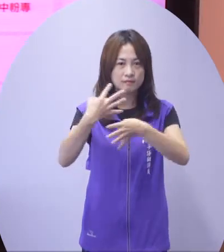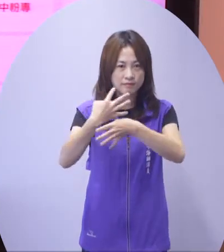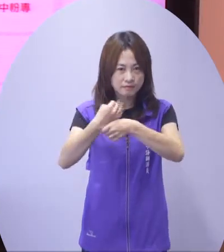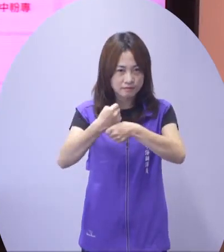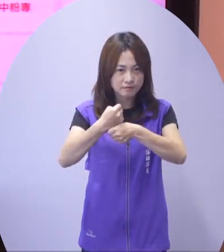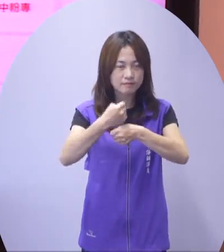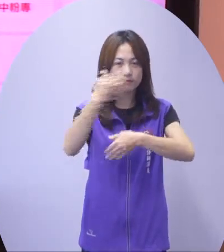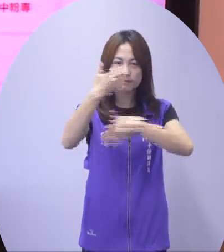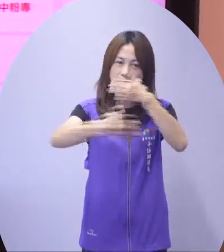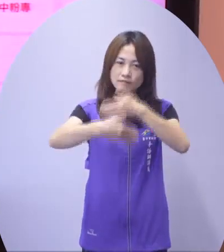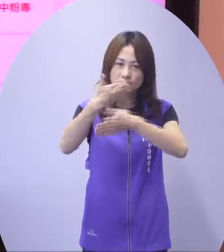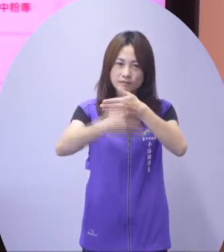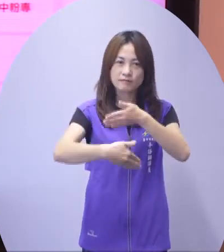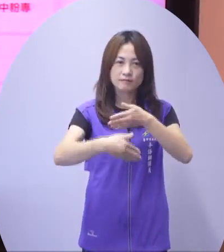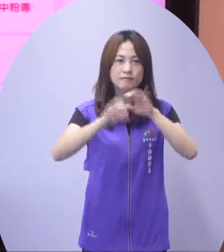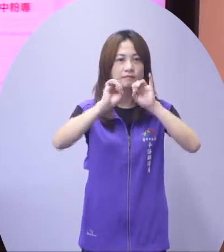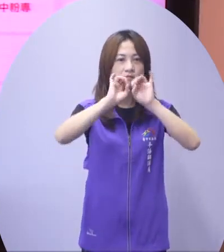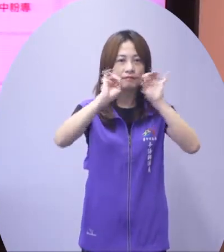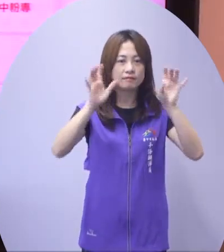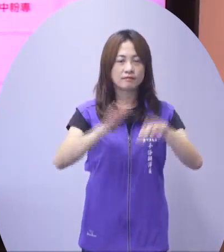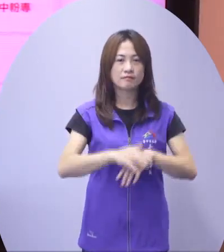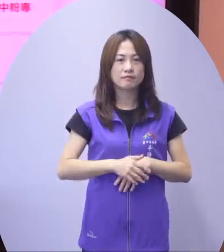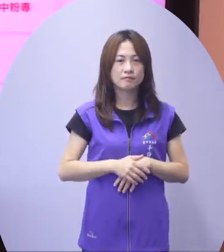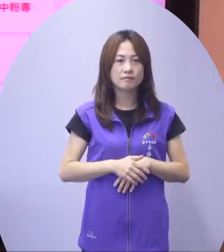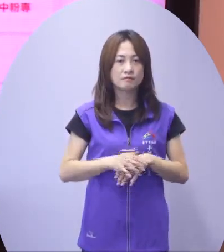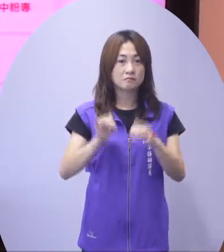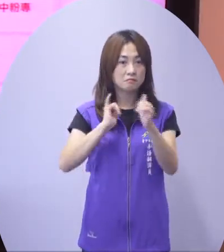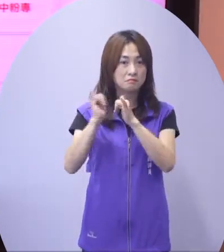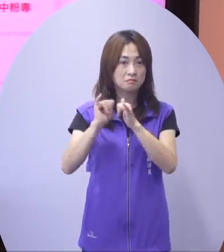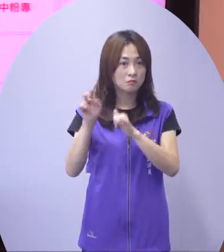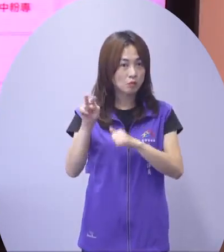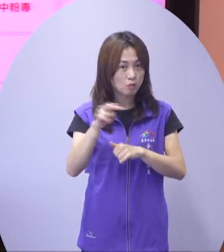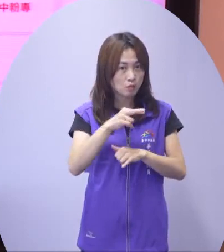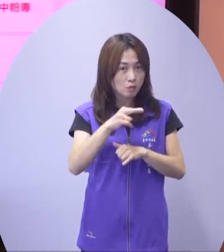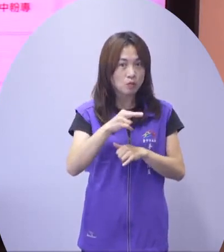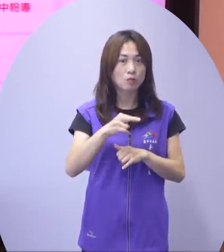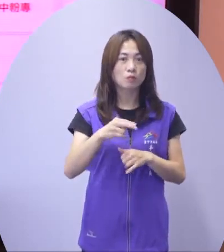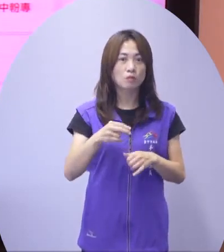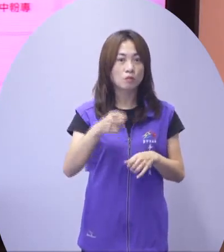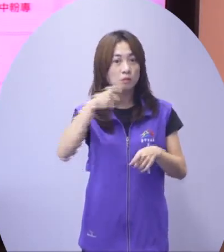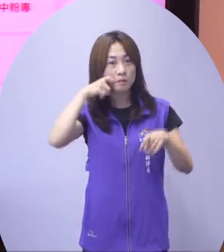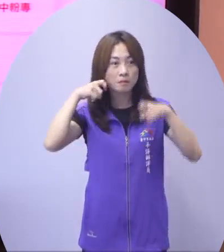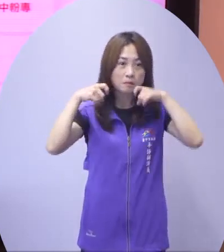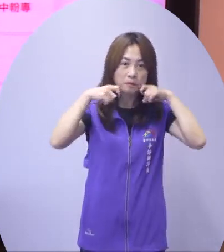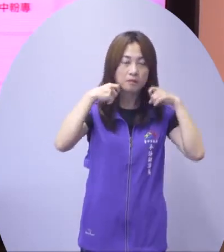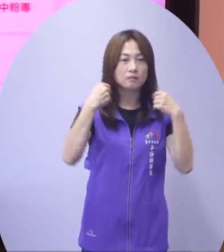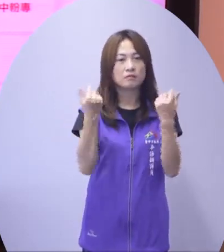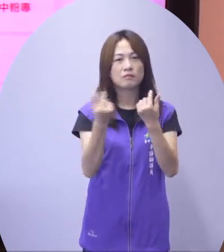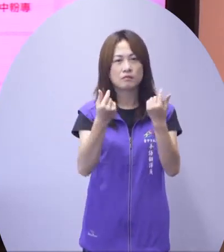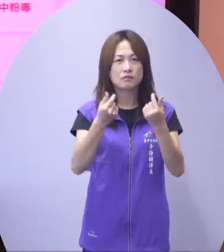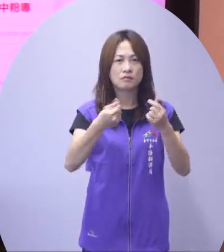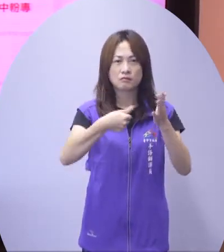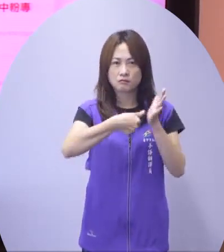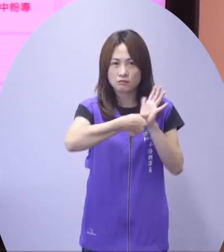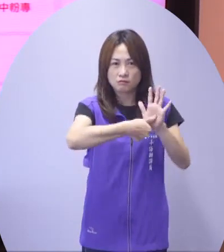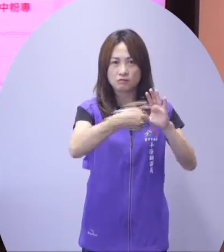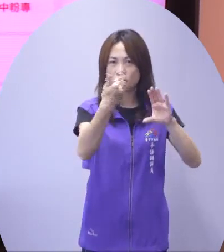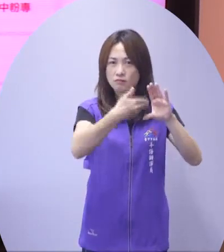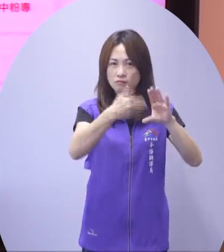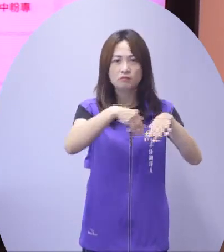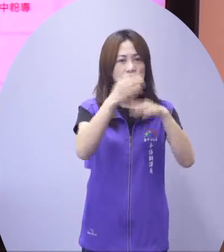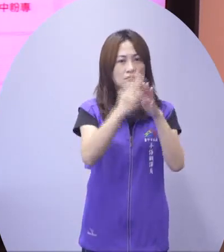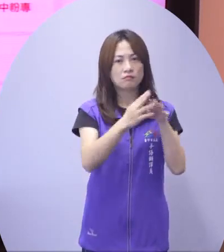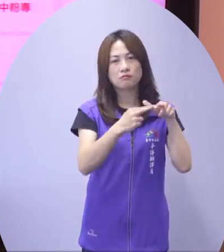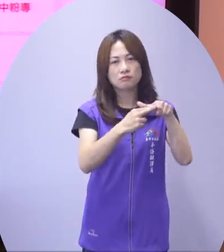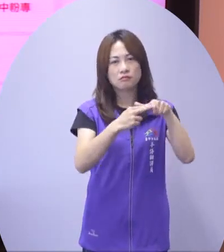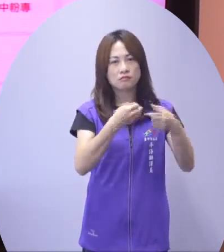经引爆了话题以及关注度哦。无论是像是一些知名的网络平台，例如说时尚玩家、女人我最大等等，他们都有